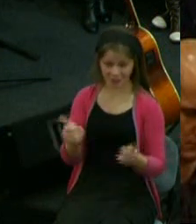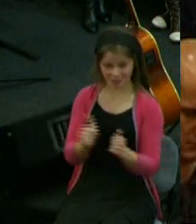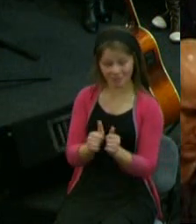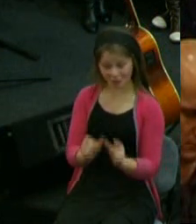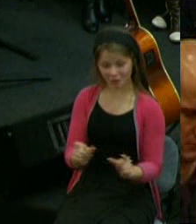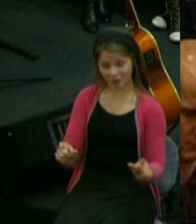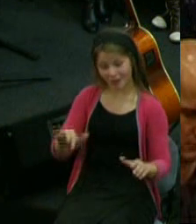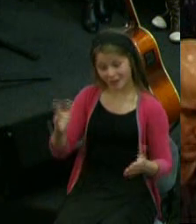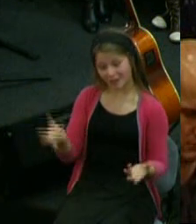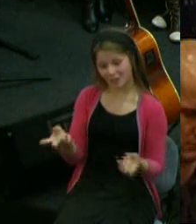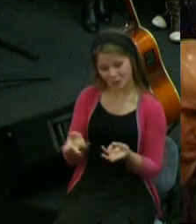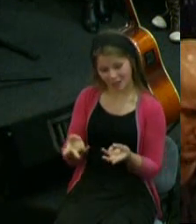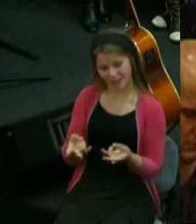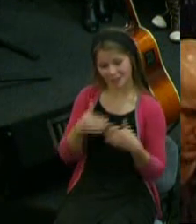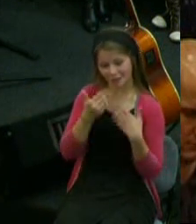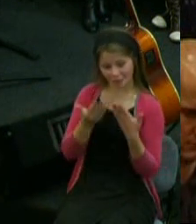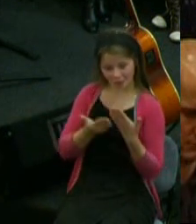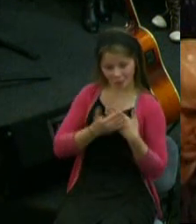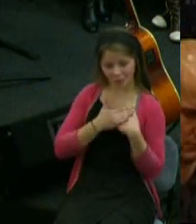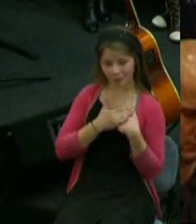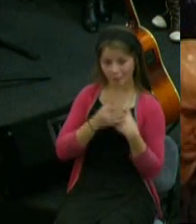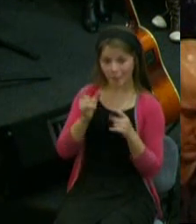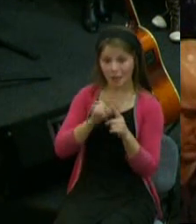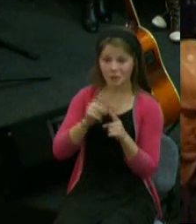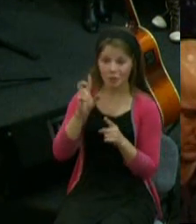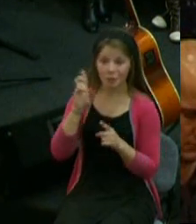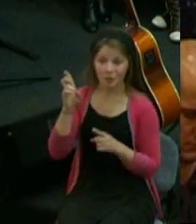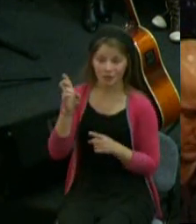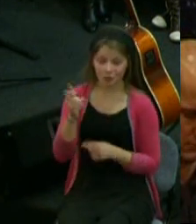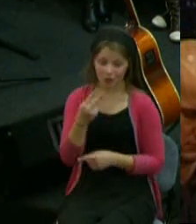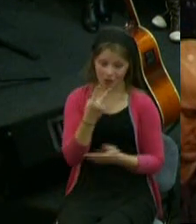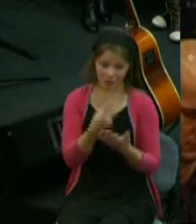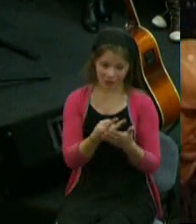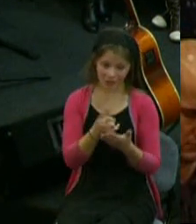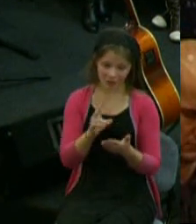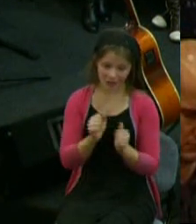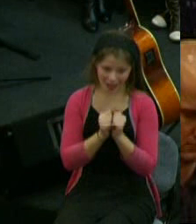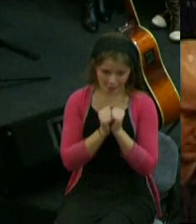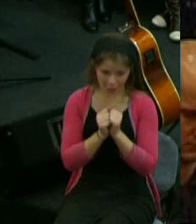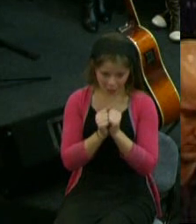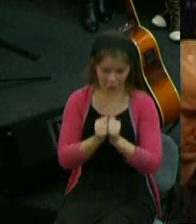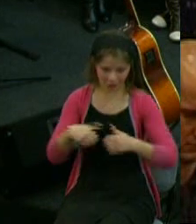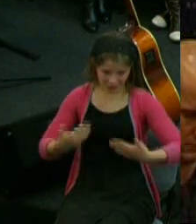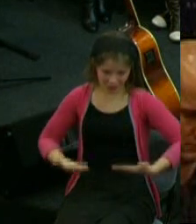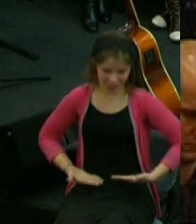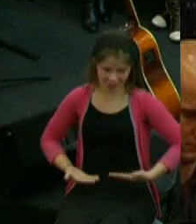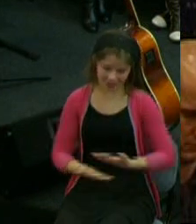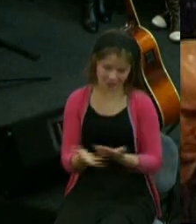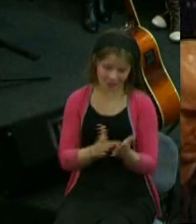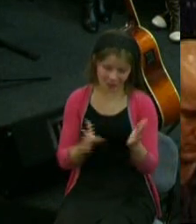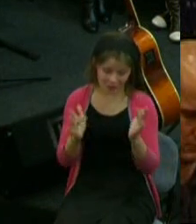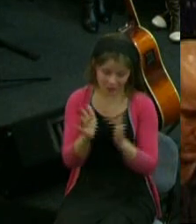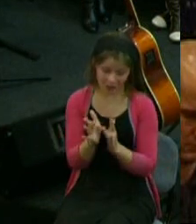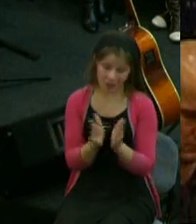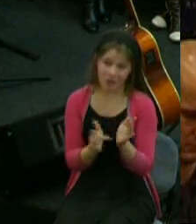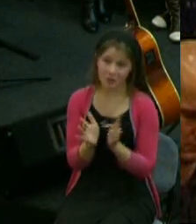який нуждається в любові. Знаєте, Слово Боже показує на молитовне життя нашого Ісуса. як він